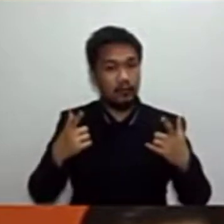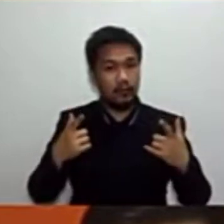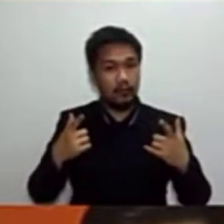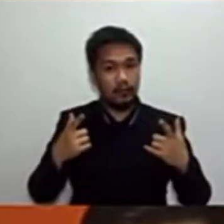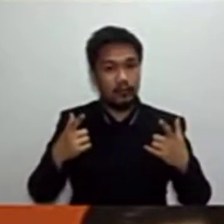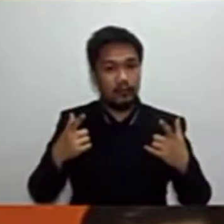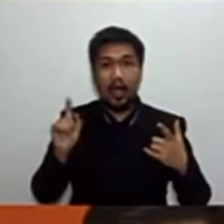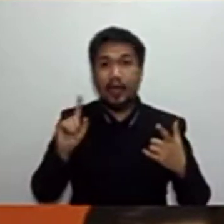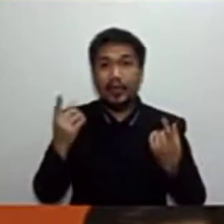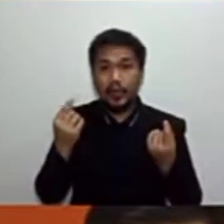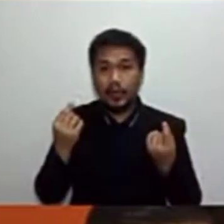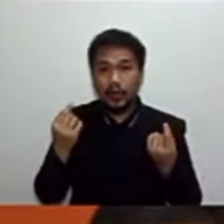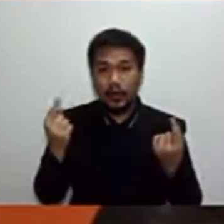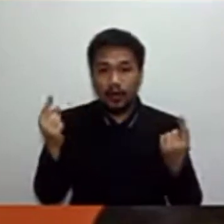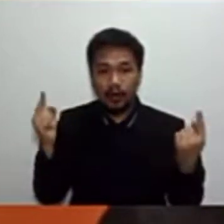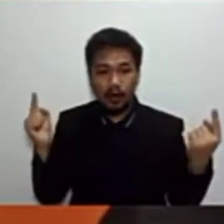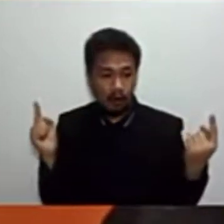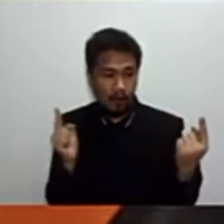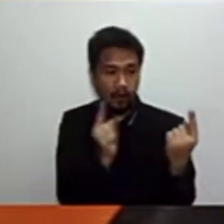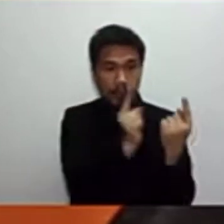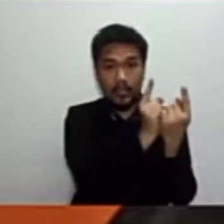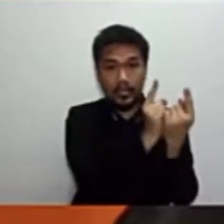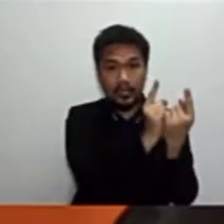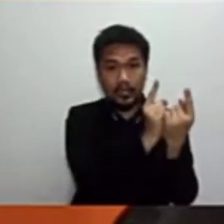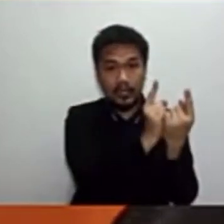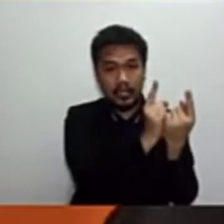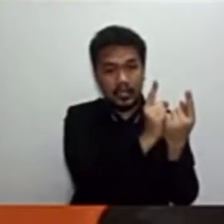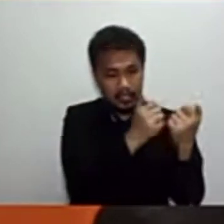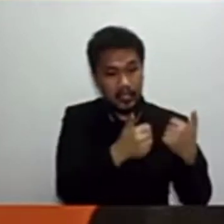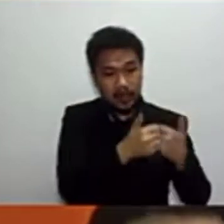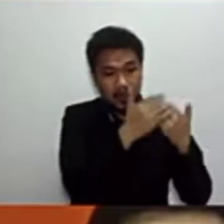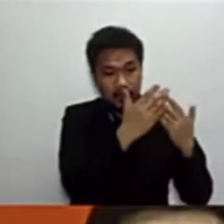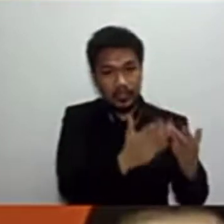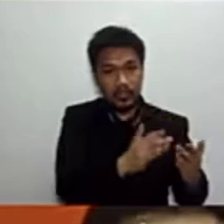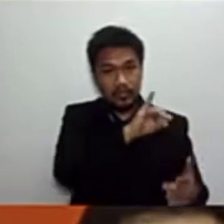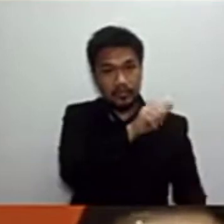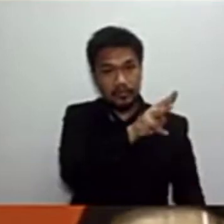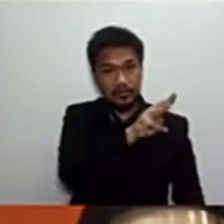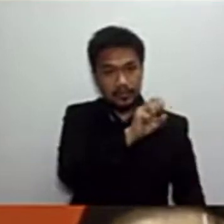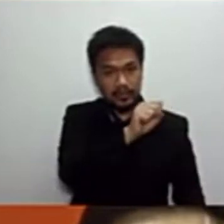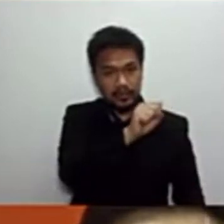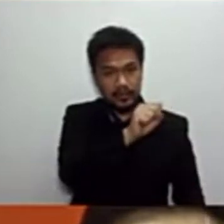nagpakita kay Apostol Santiago na noon